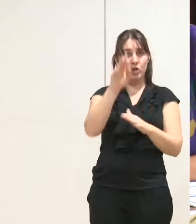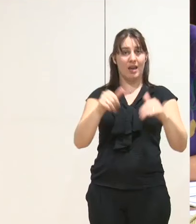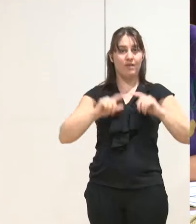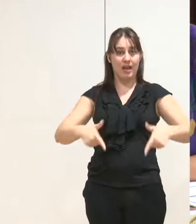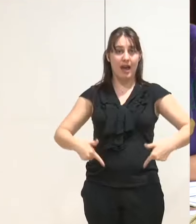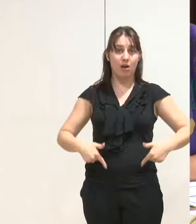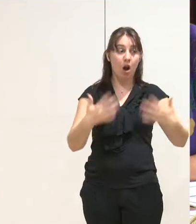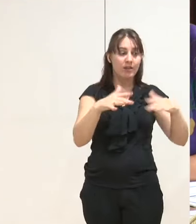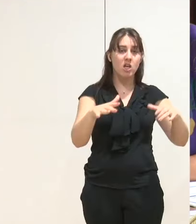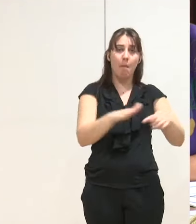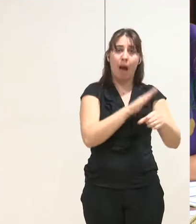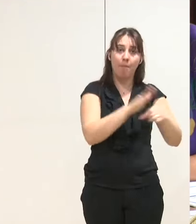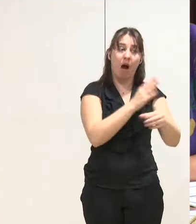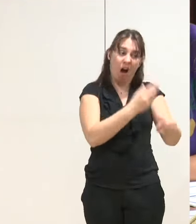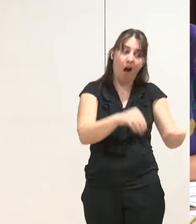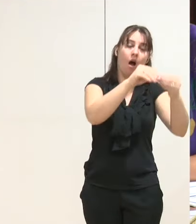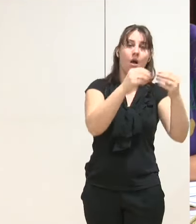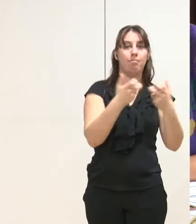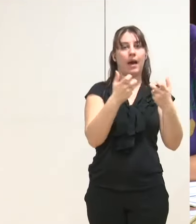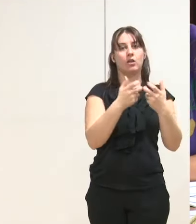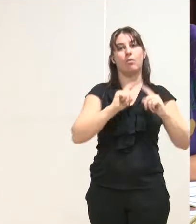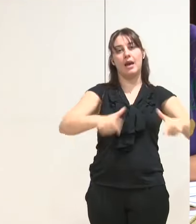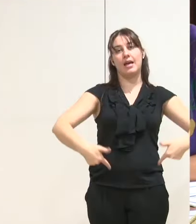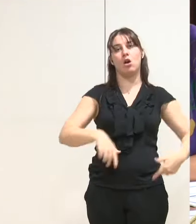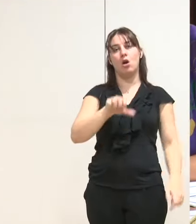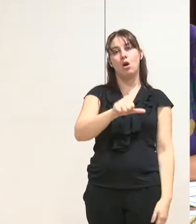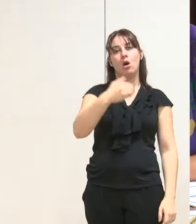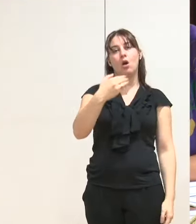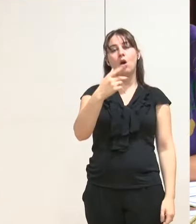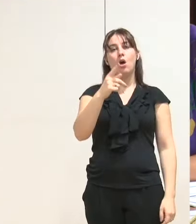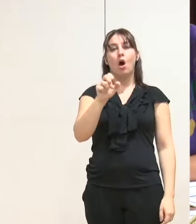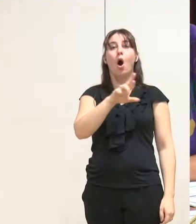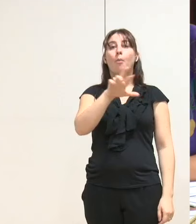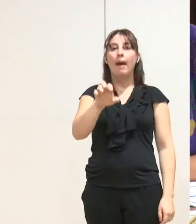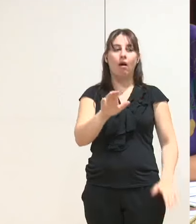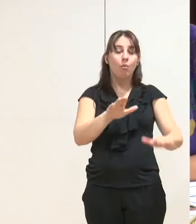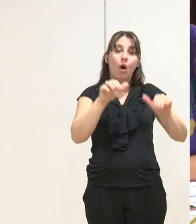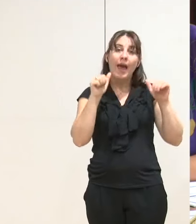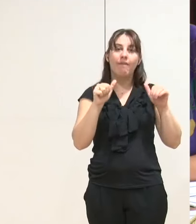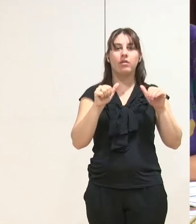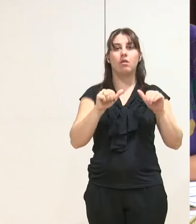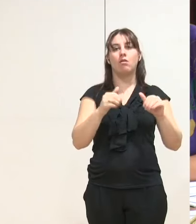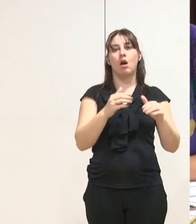écoles déjà largement pleines comme l'école èire en évitant d'y déposer des des